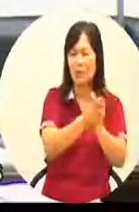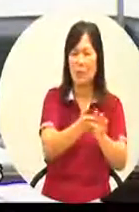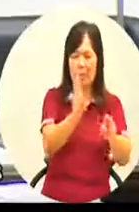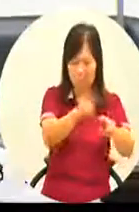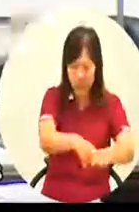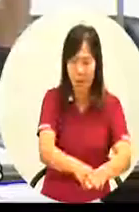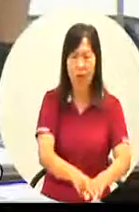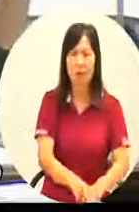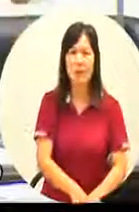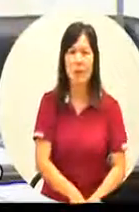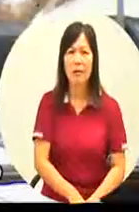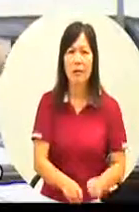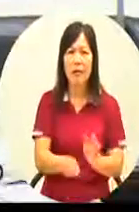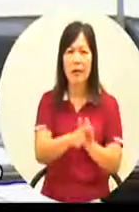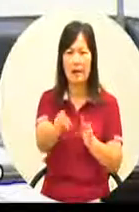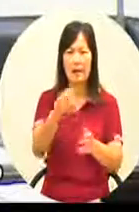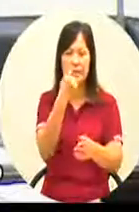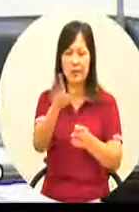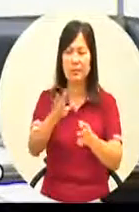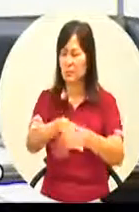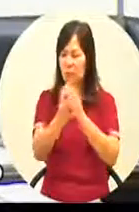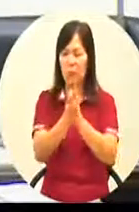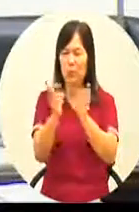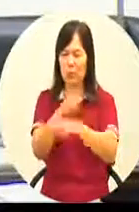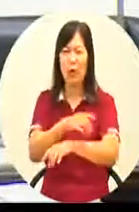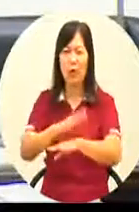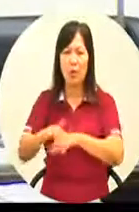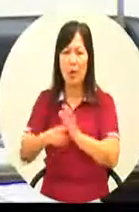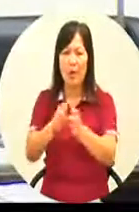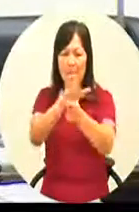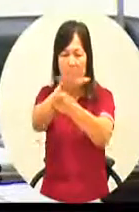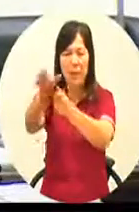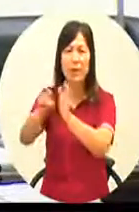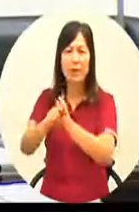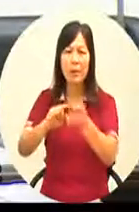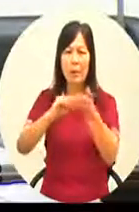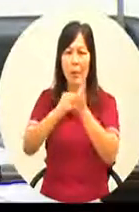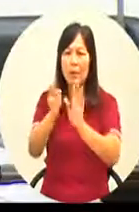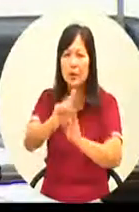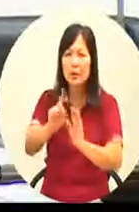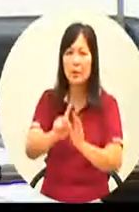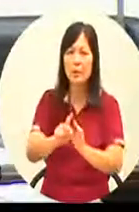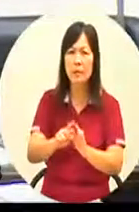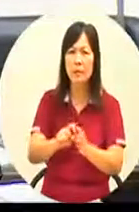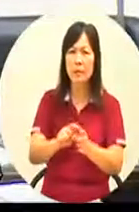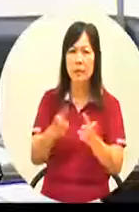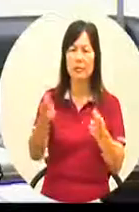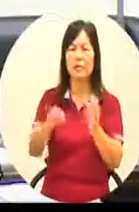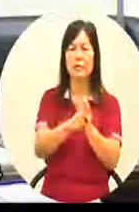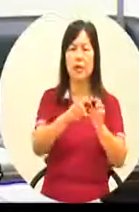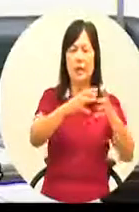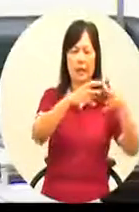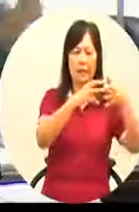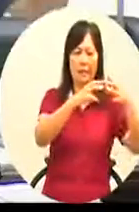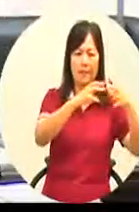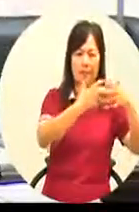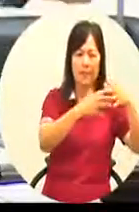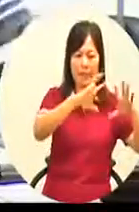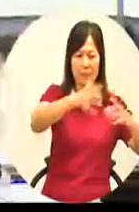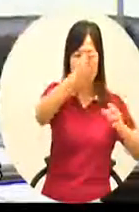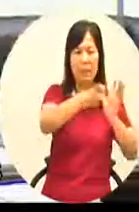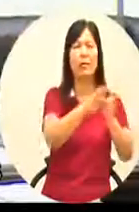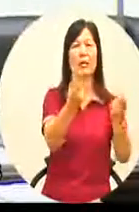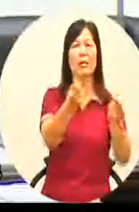姓倒，了后个对你执政拢搞臭面。我要还你在哪边？还你就在川普一样 ，You are fired, you are